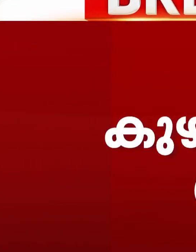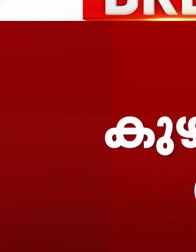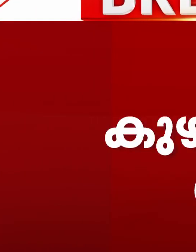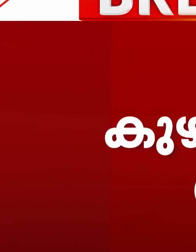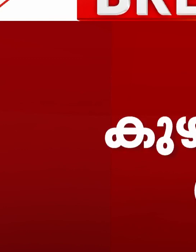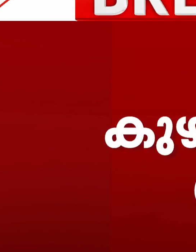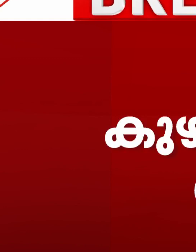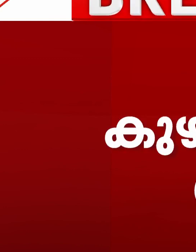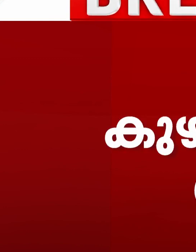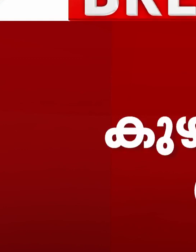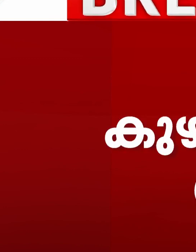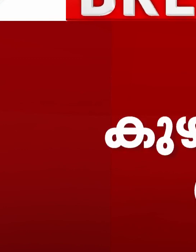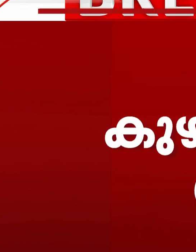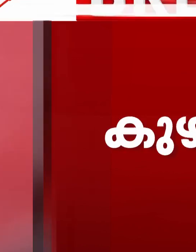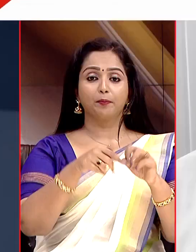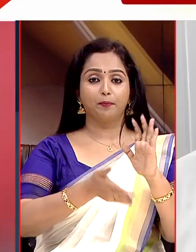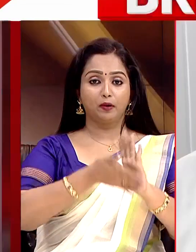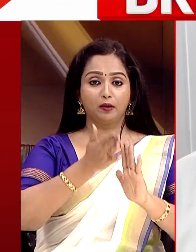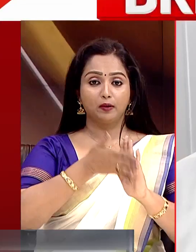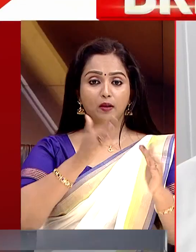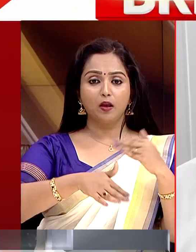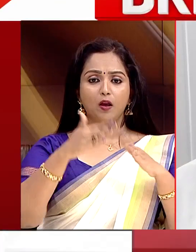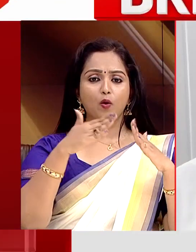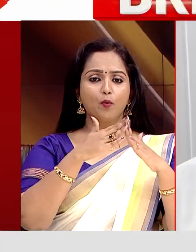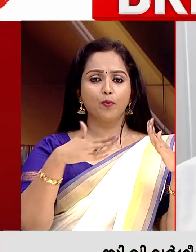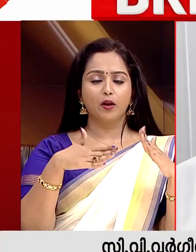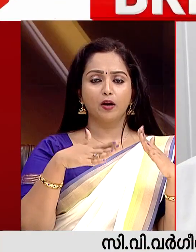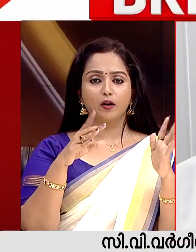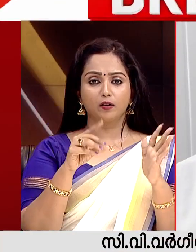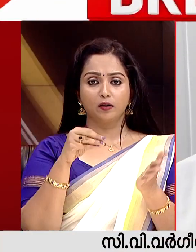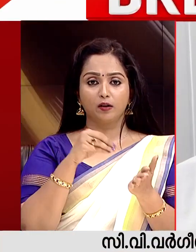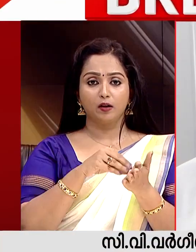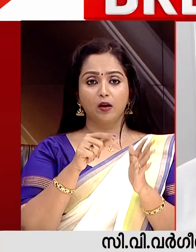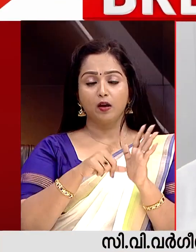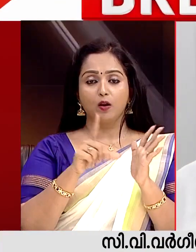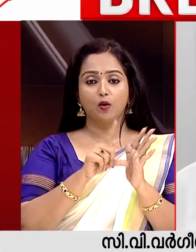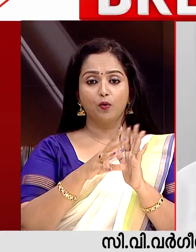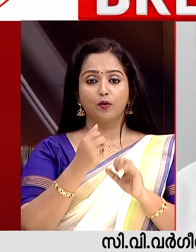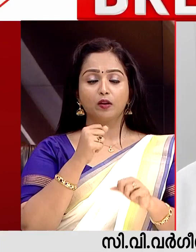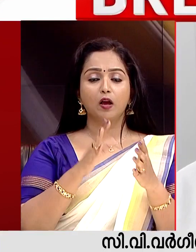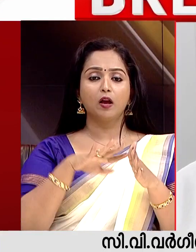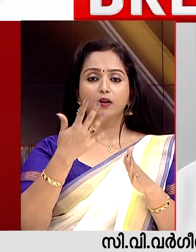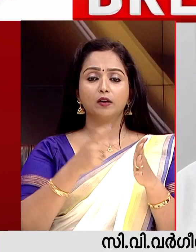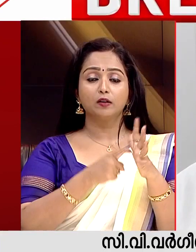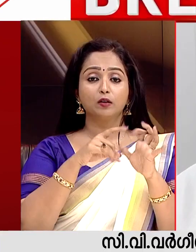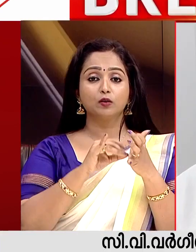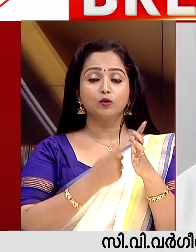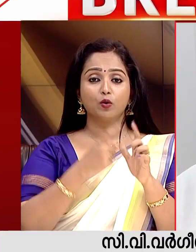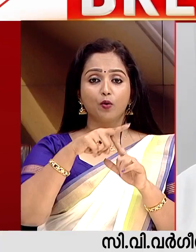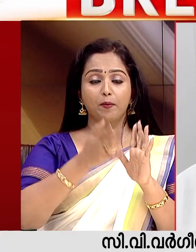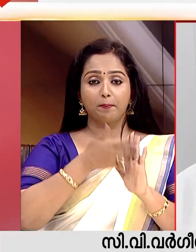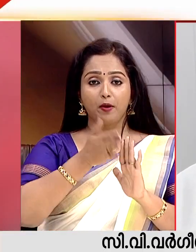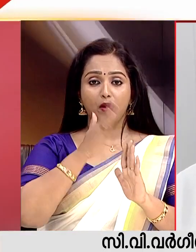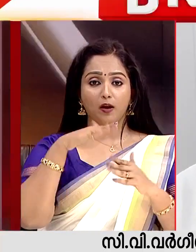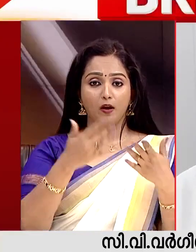മാത്യു കുഴൽനാടൻ ഇപ്പോൾ നിർമ്മിച്ചിരിക്കുന്ന വീടിൻ്റെ പെർമിറ്റ് എടുക്കുകയും അവിടെ റിസോർട്ട് നിർമ്മിക്കുകയും